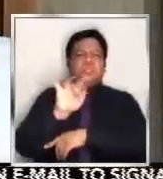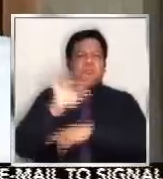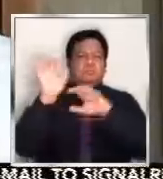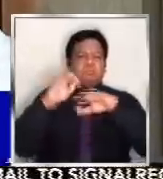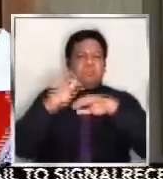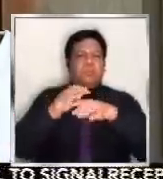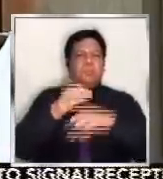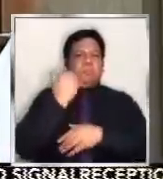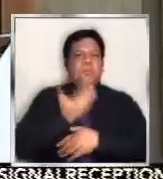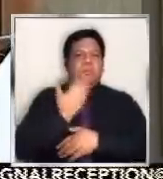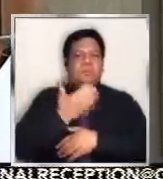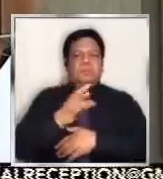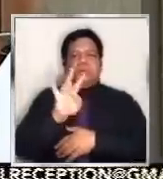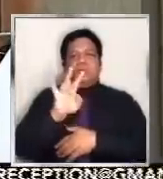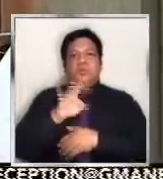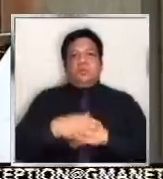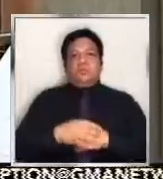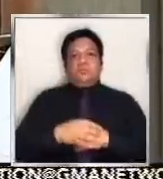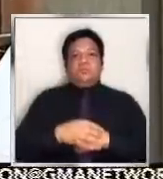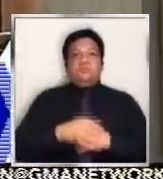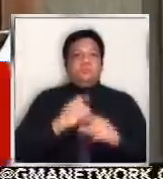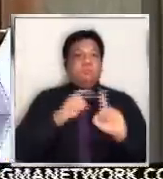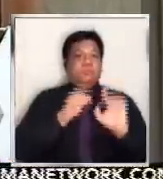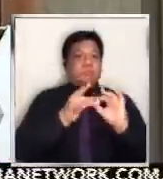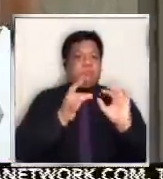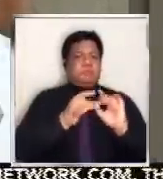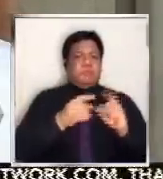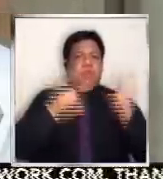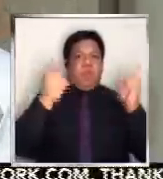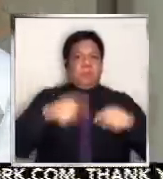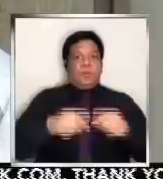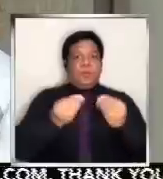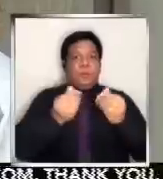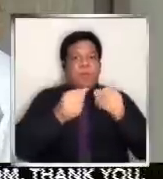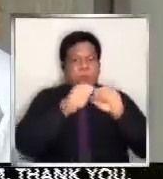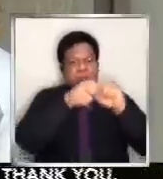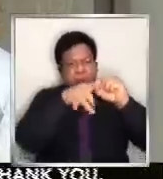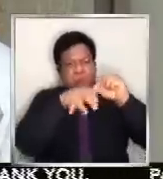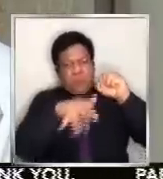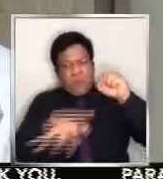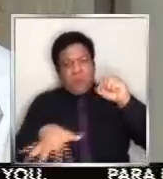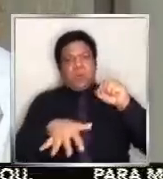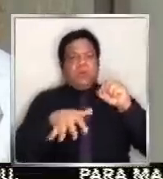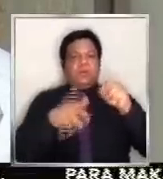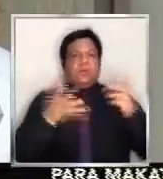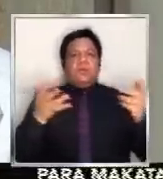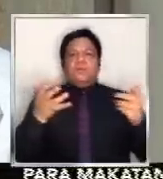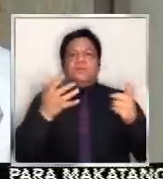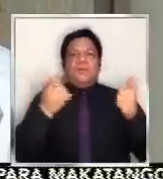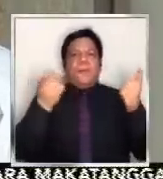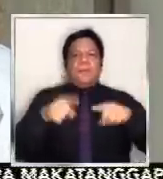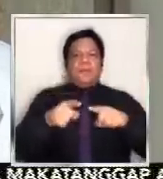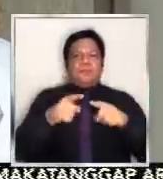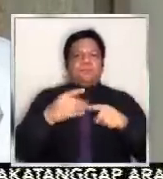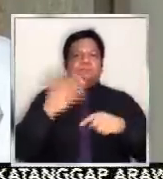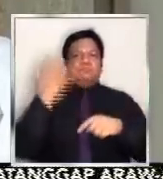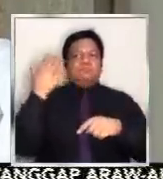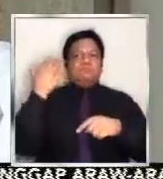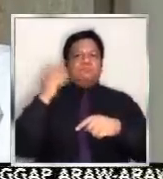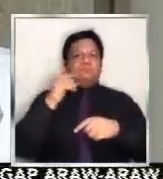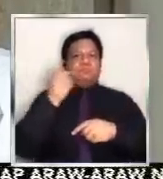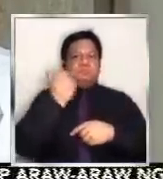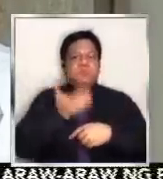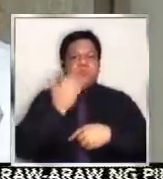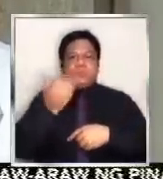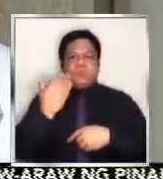kasi po nung nangyari yung landslide na yun, halos po mawalan po kami ng ano noon. Kasi pati nga po yung mga